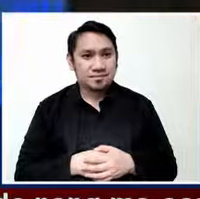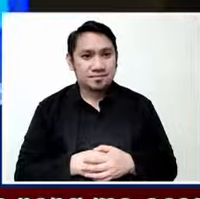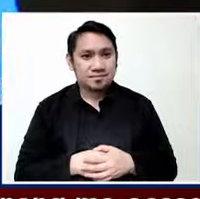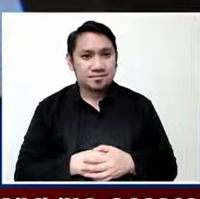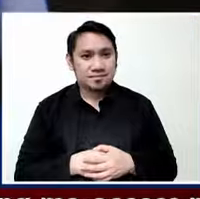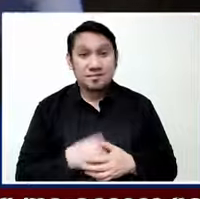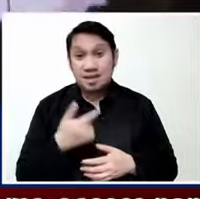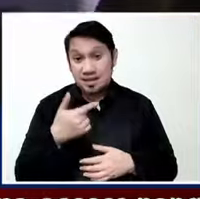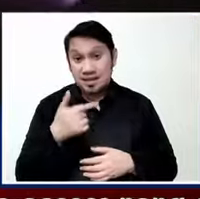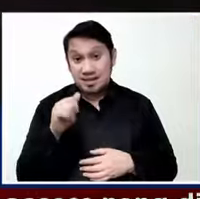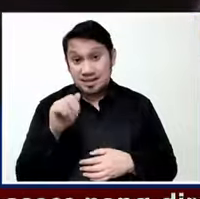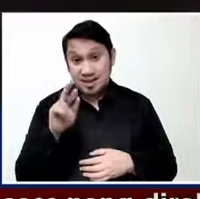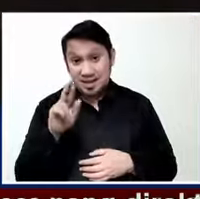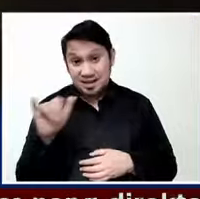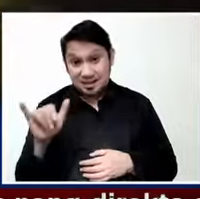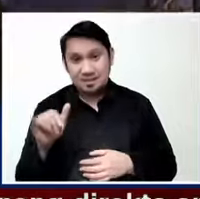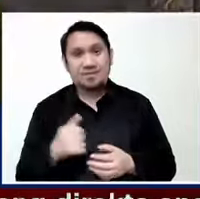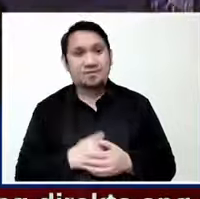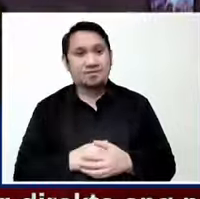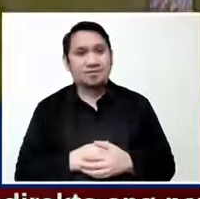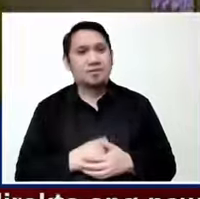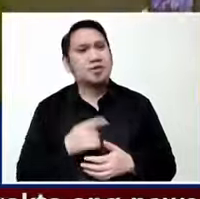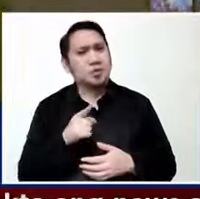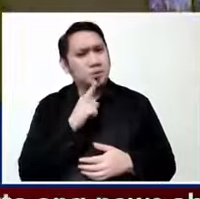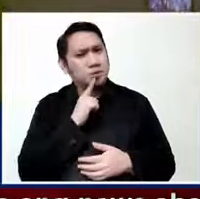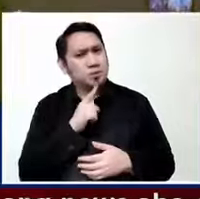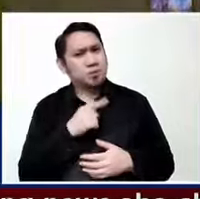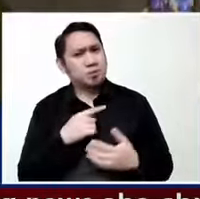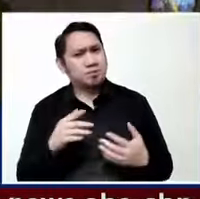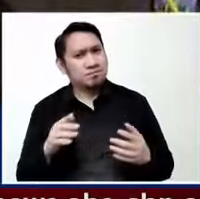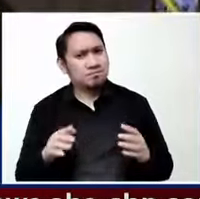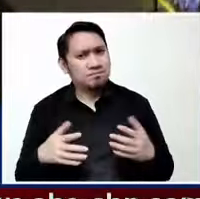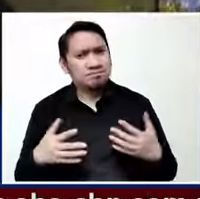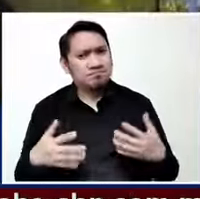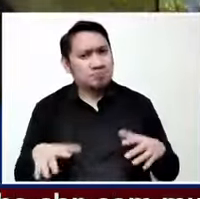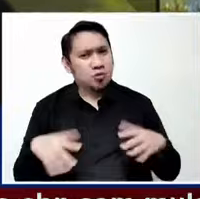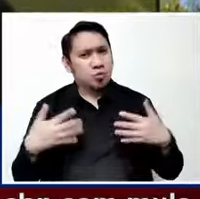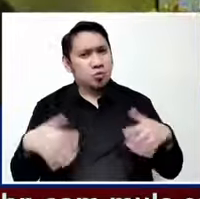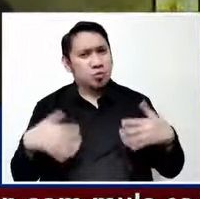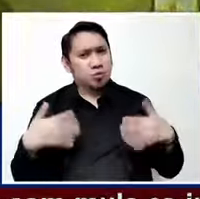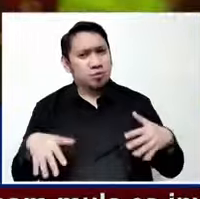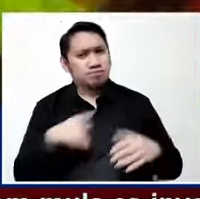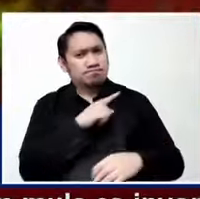At Gary Valenciano, hindi nagpaawad at pinayanig ang MOA Arena.